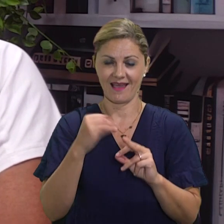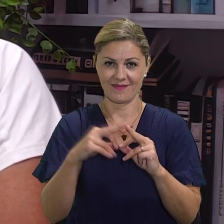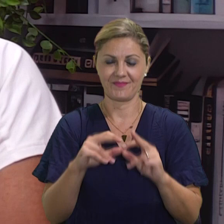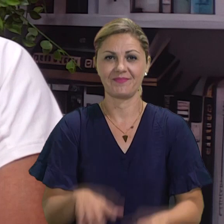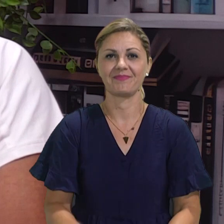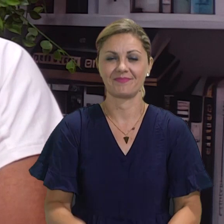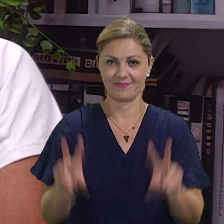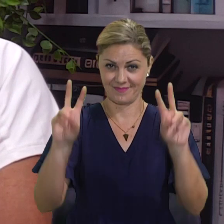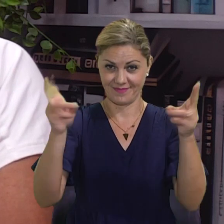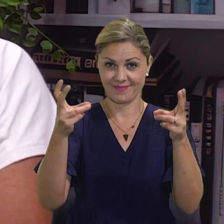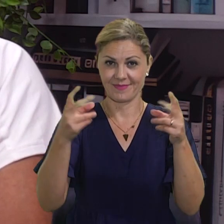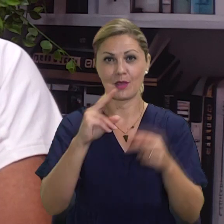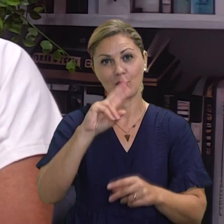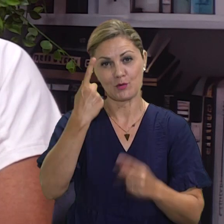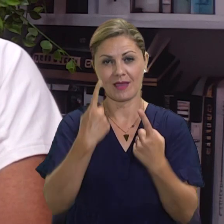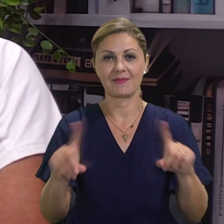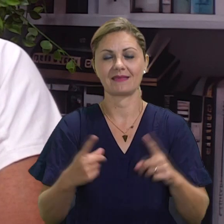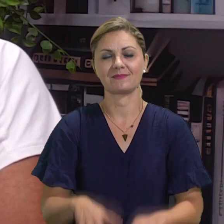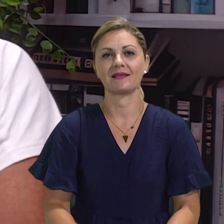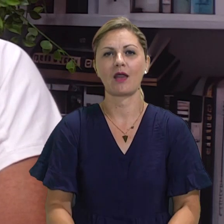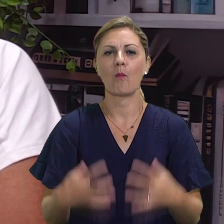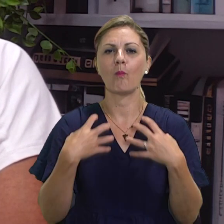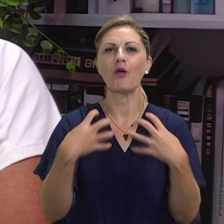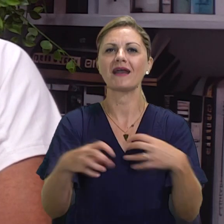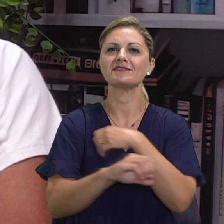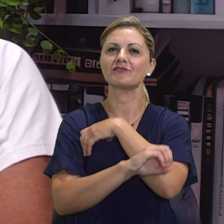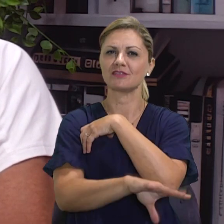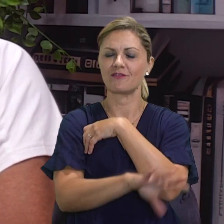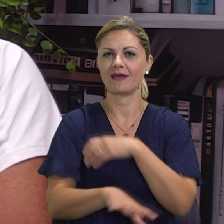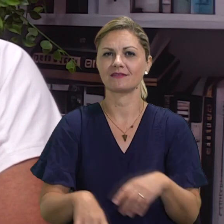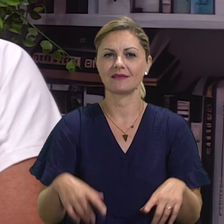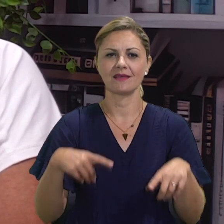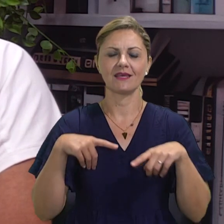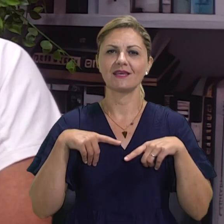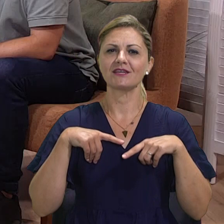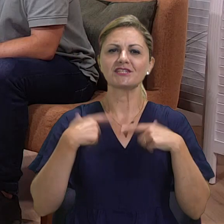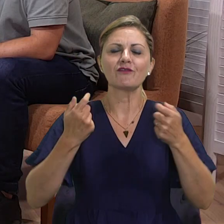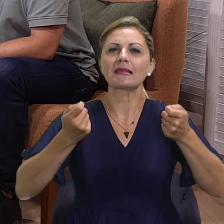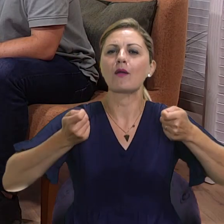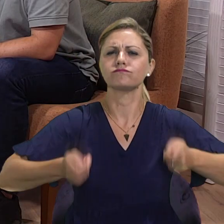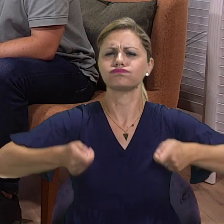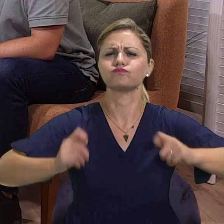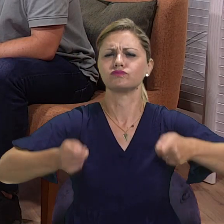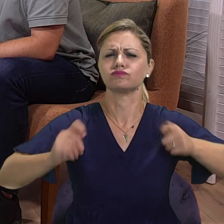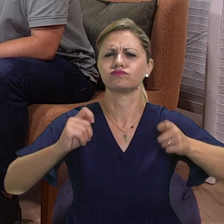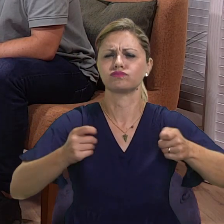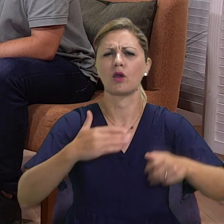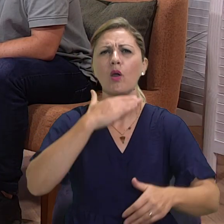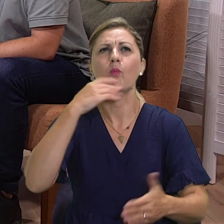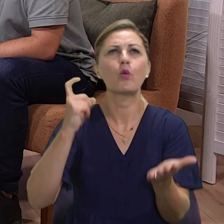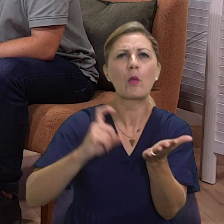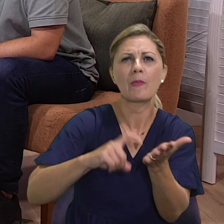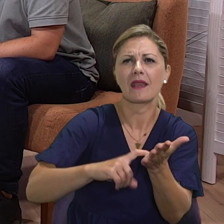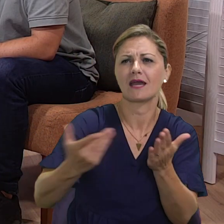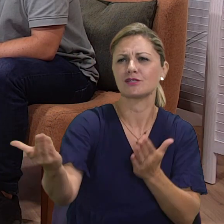života. Grandeca mižerije. Pazite, grandeca mižerije. Bogatstvo siromaštva. Život priši ka